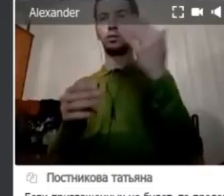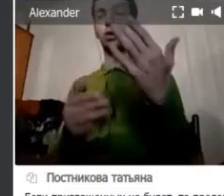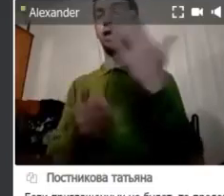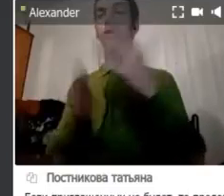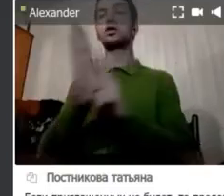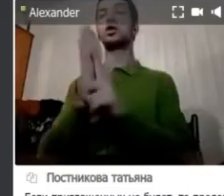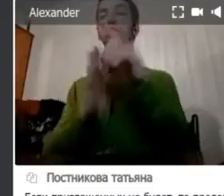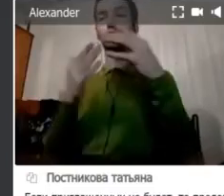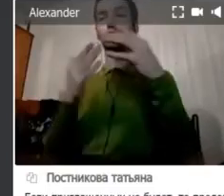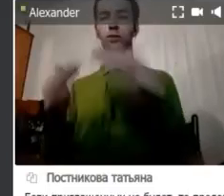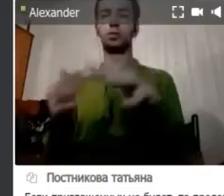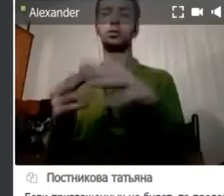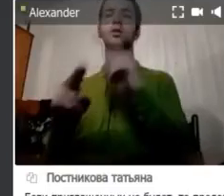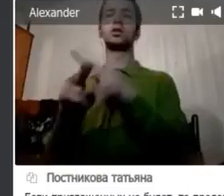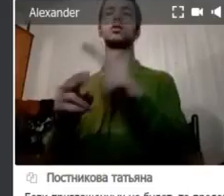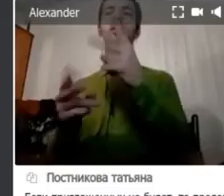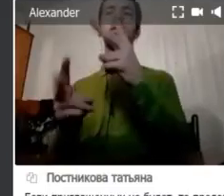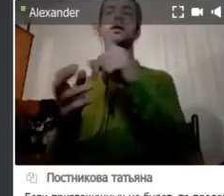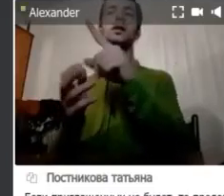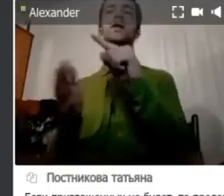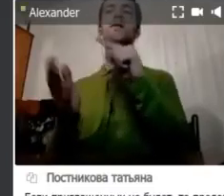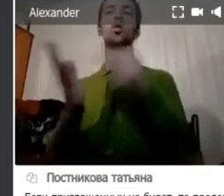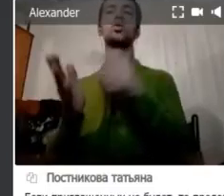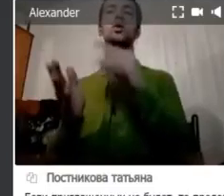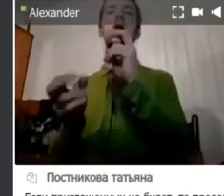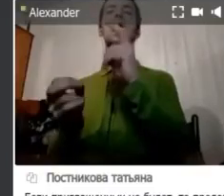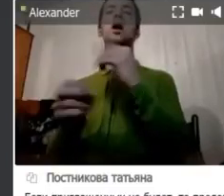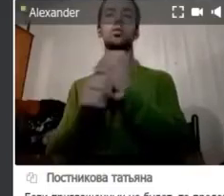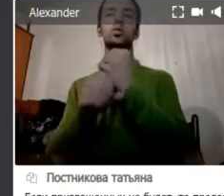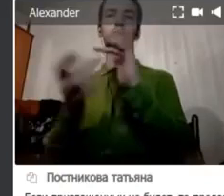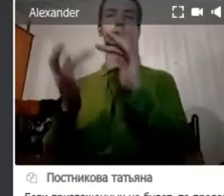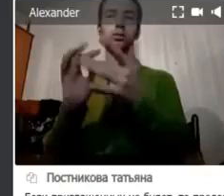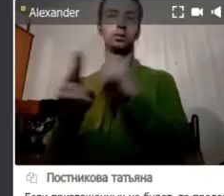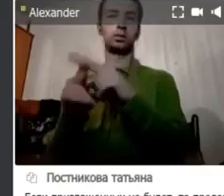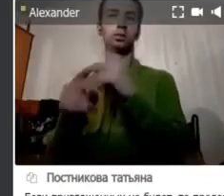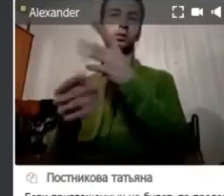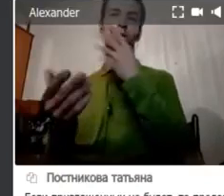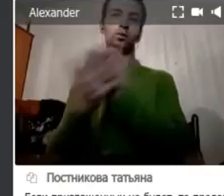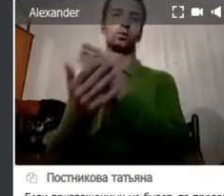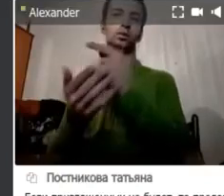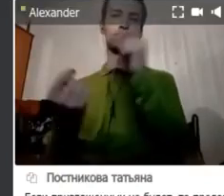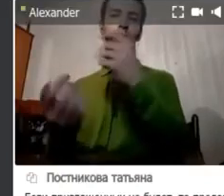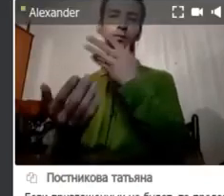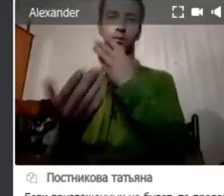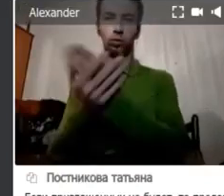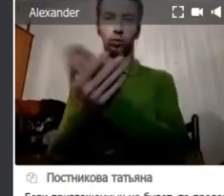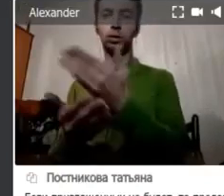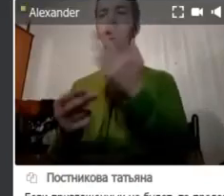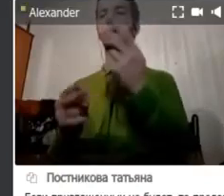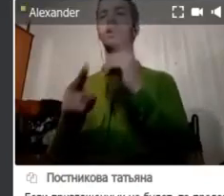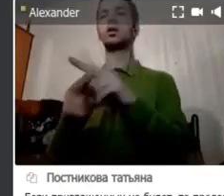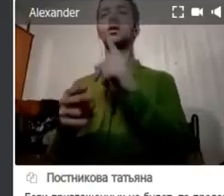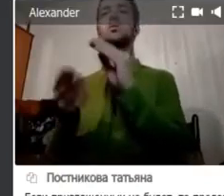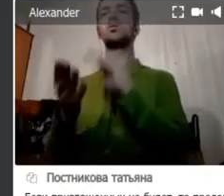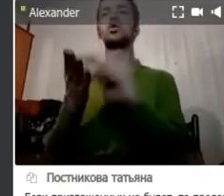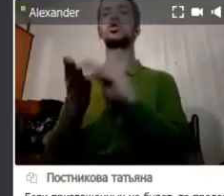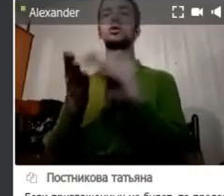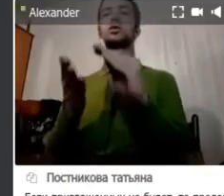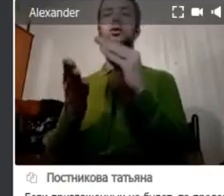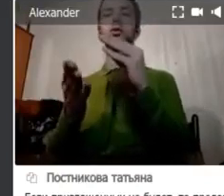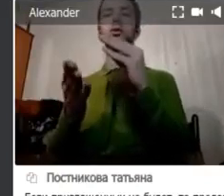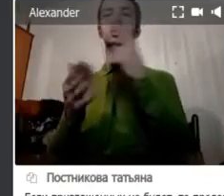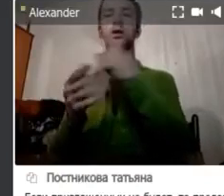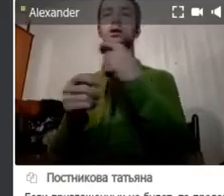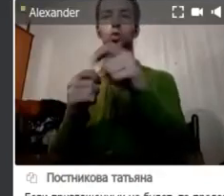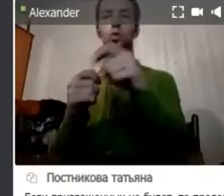обратитесь. Все, вам никто не откажет. То есть у нас в этом плане очень,